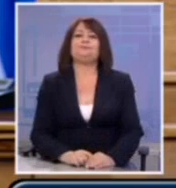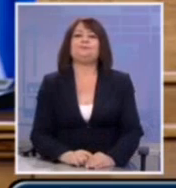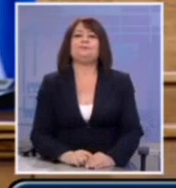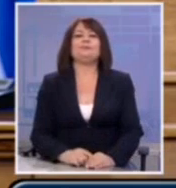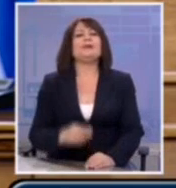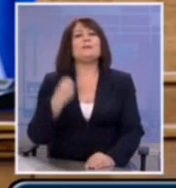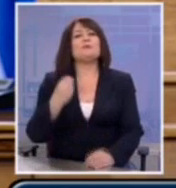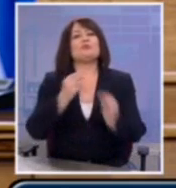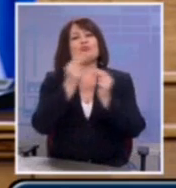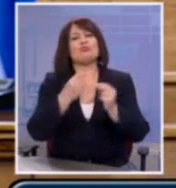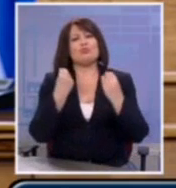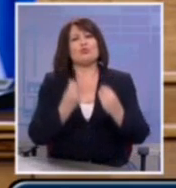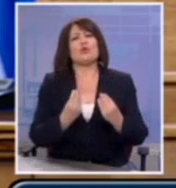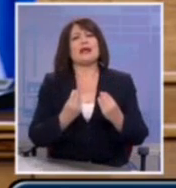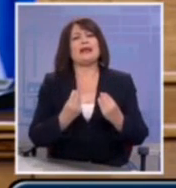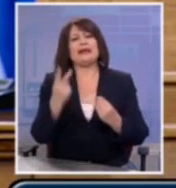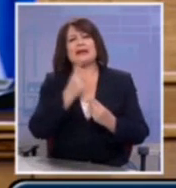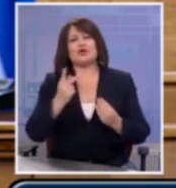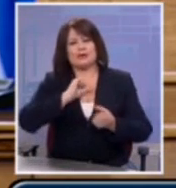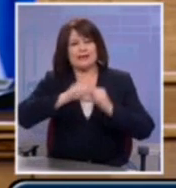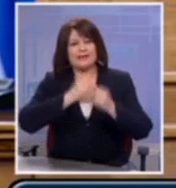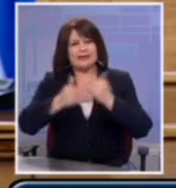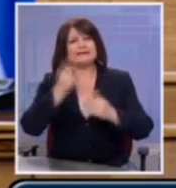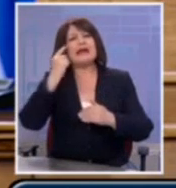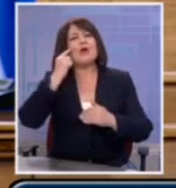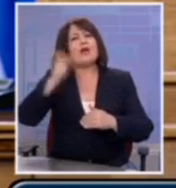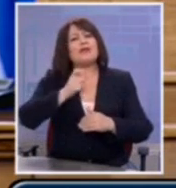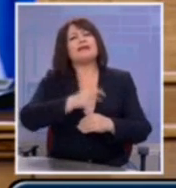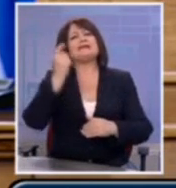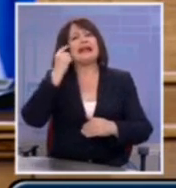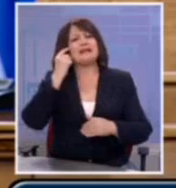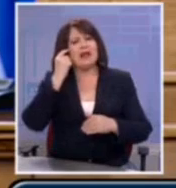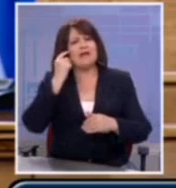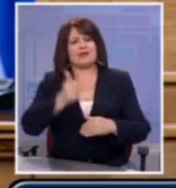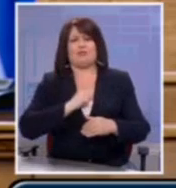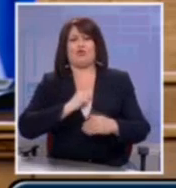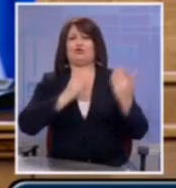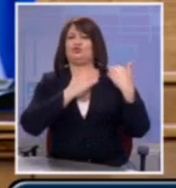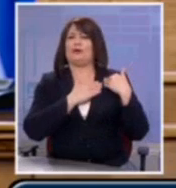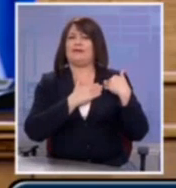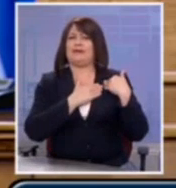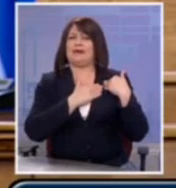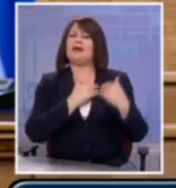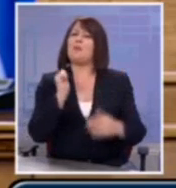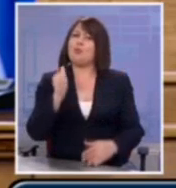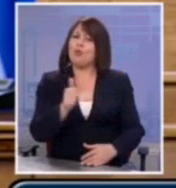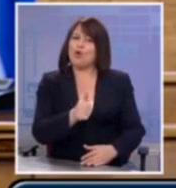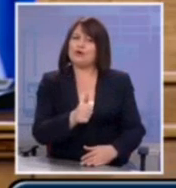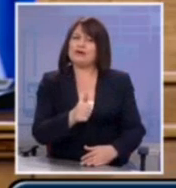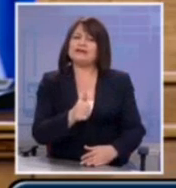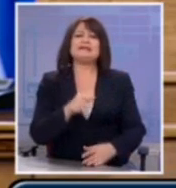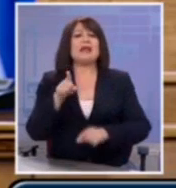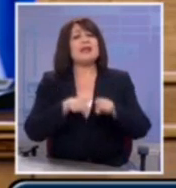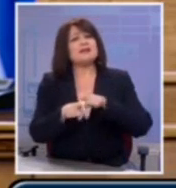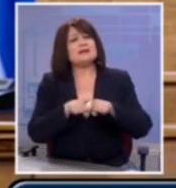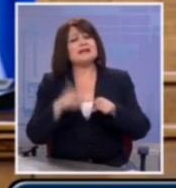παραγωγική διαδικασία κοινωνικής χειραφέτησης και πολιτικής συνειδητοποίησης από αυτή που από τη φύση της και πάλι εξαρτά την επιτυχία